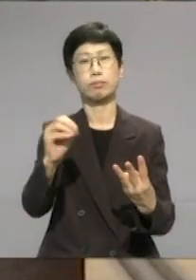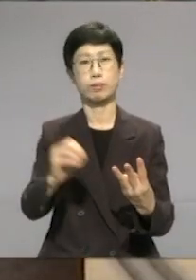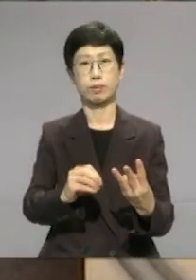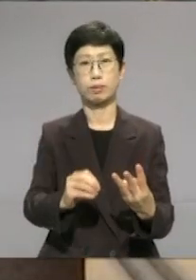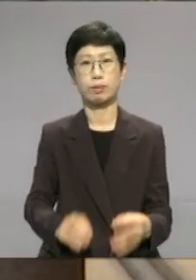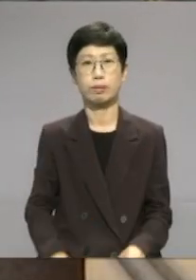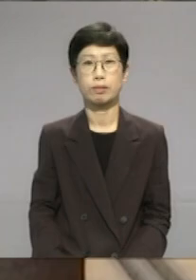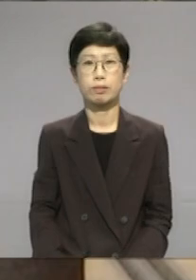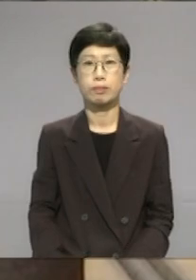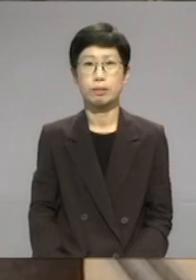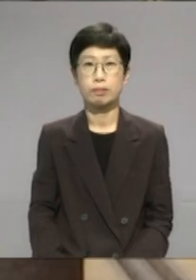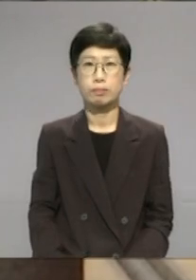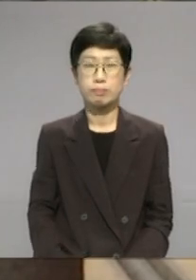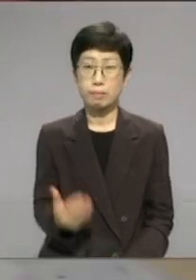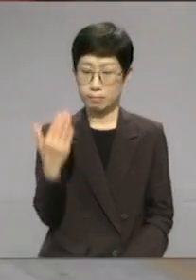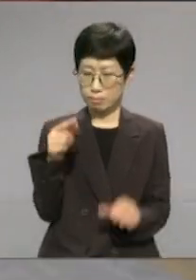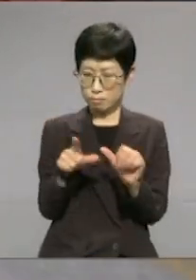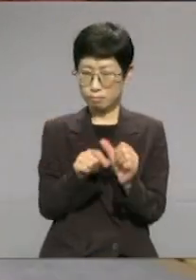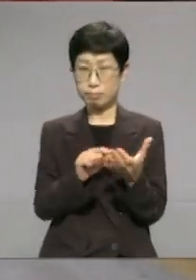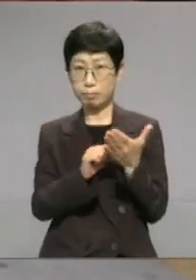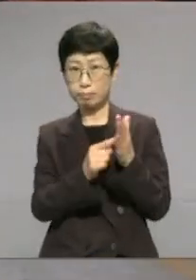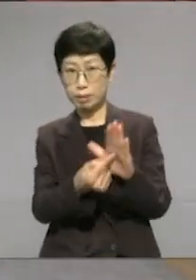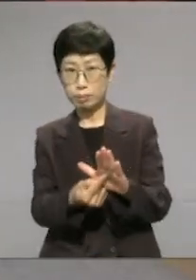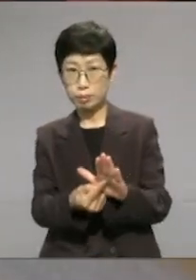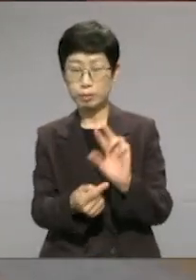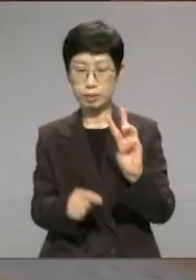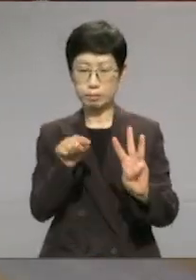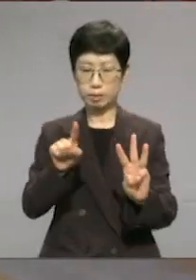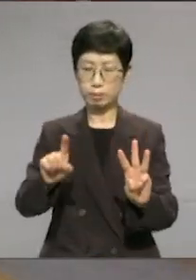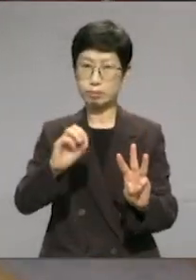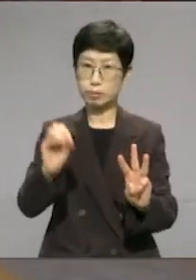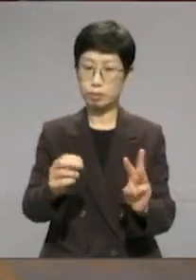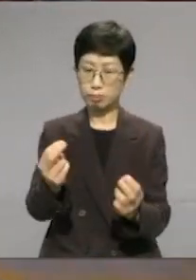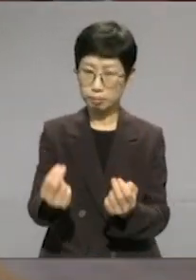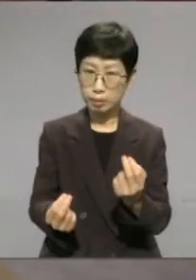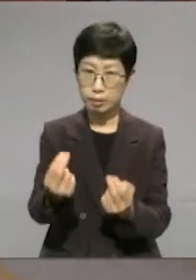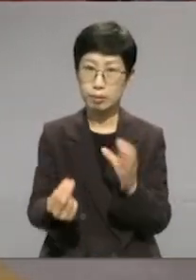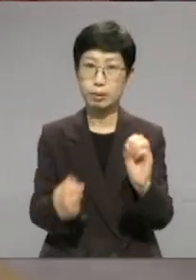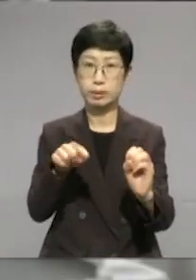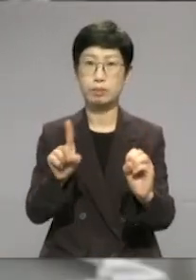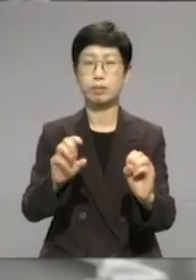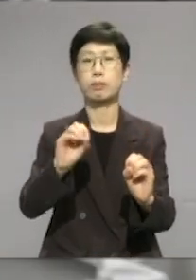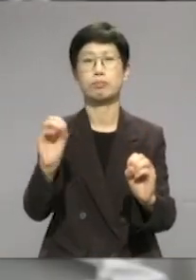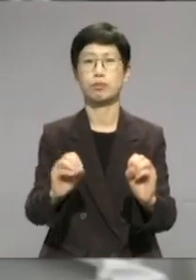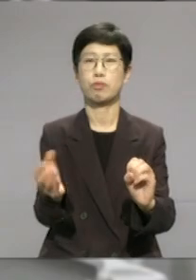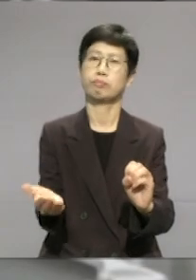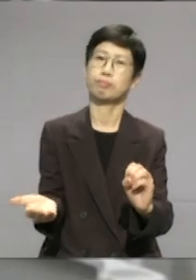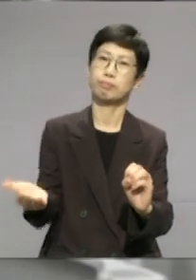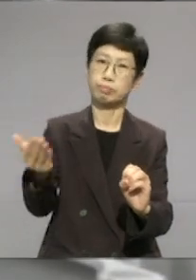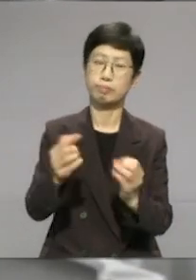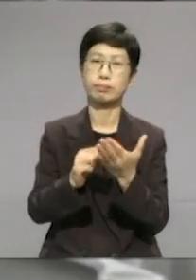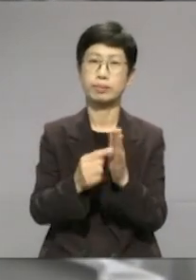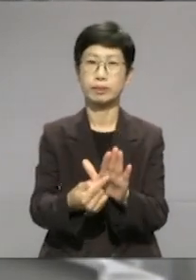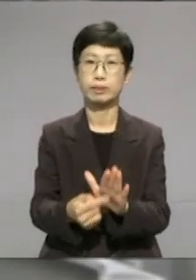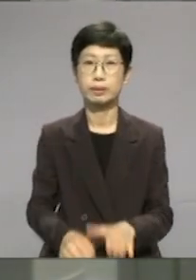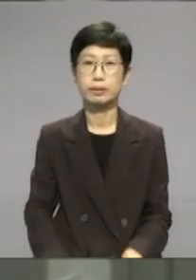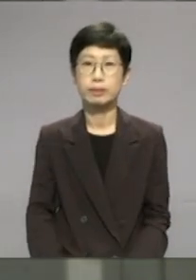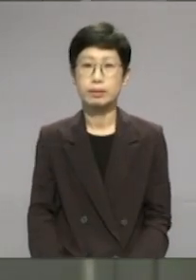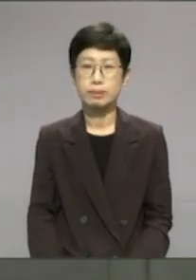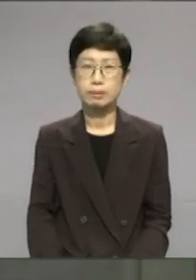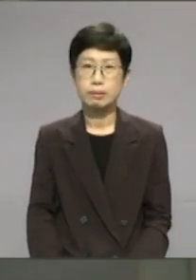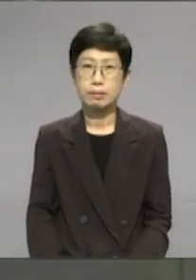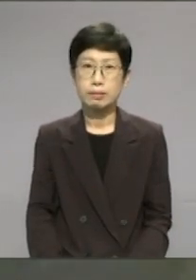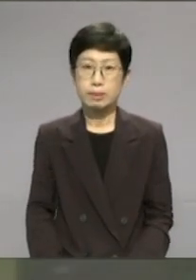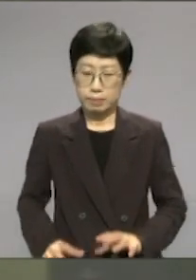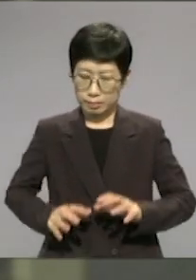전망했습니다. 이는 지난 5월 내놓은 전망 3.1%보다 0.1%포인트 상향 조정한 수치입니다.